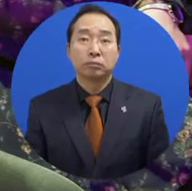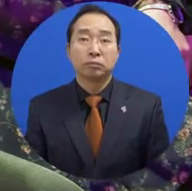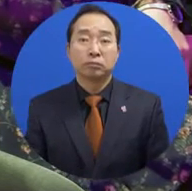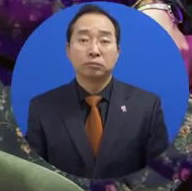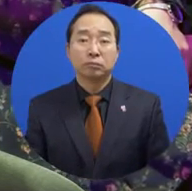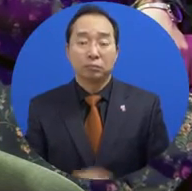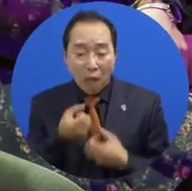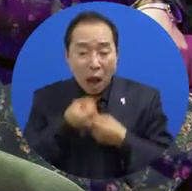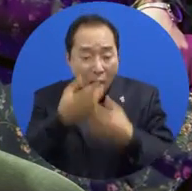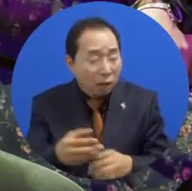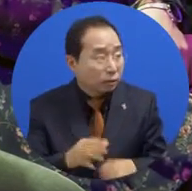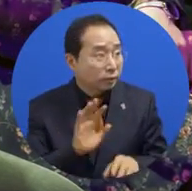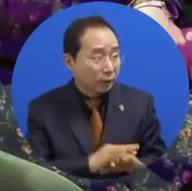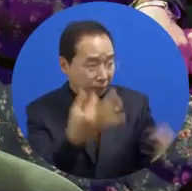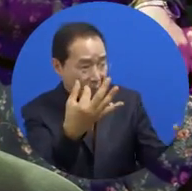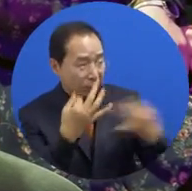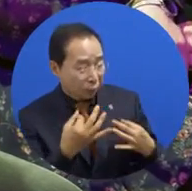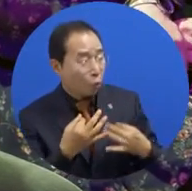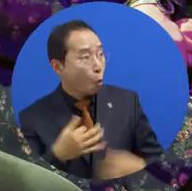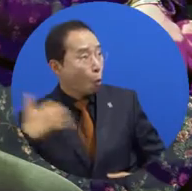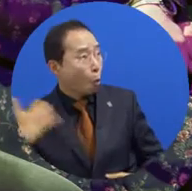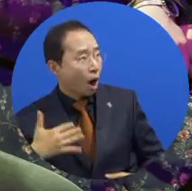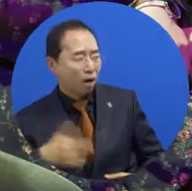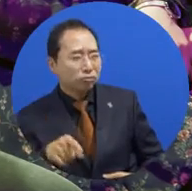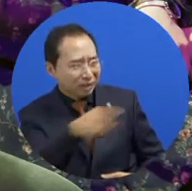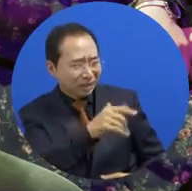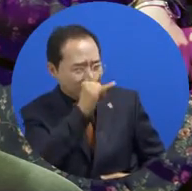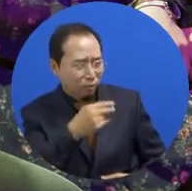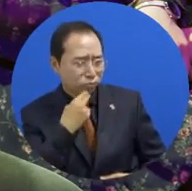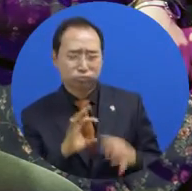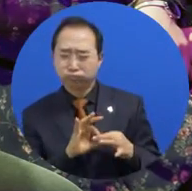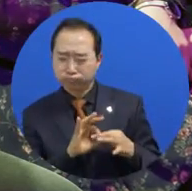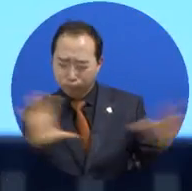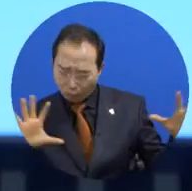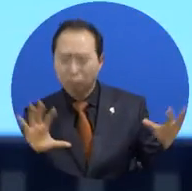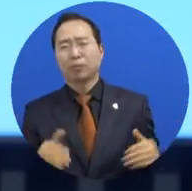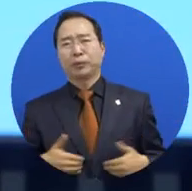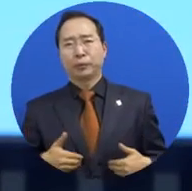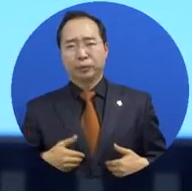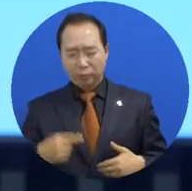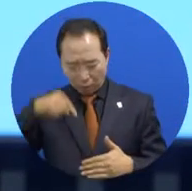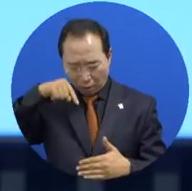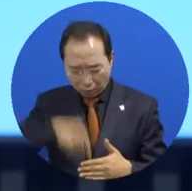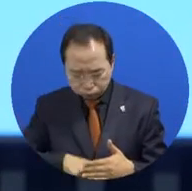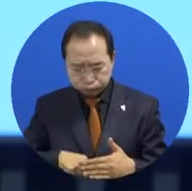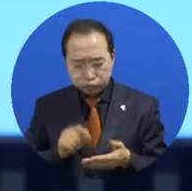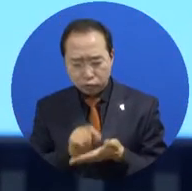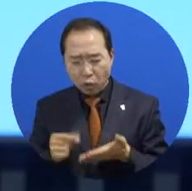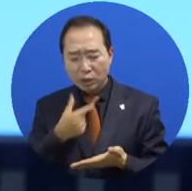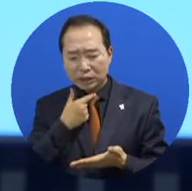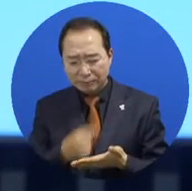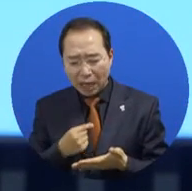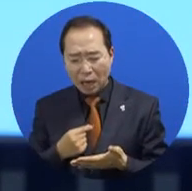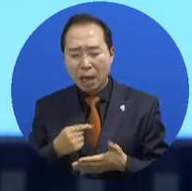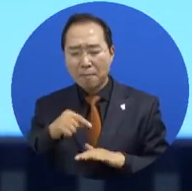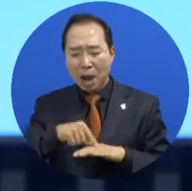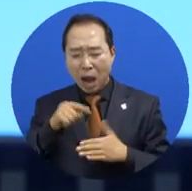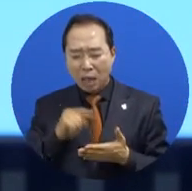뭐 사회에 나가서 이게 필요하고 하는 그 효용성을 떠나야 돼요. 그 본성을 마주해야 돼요.